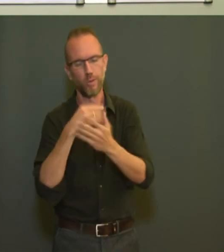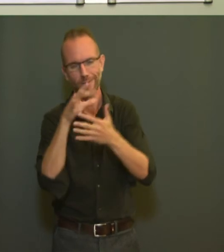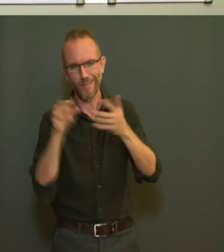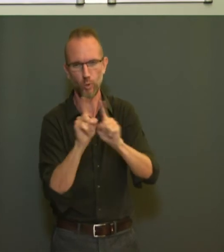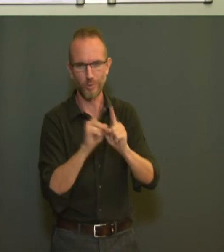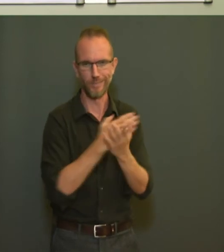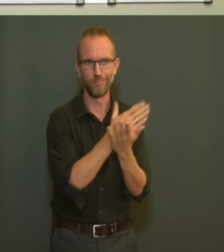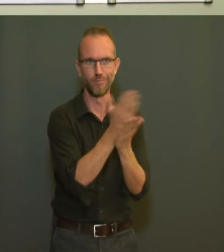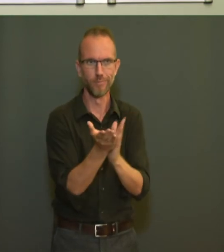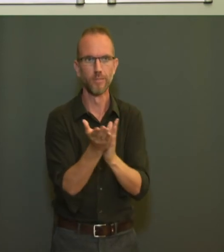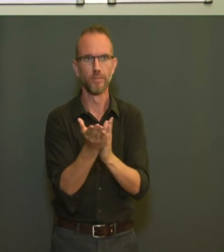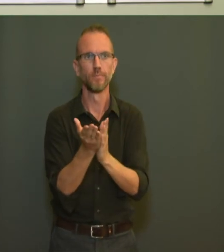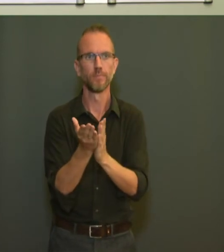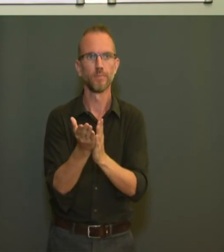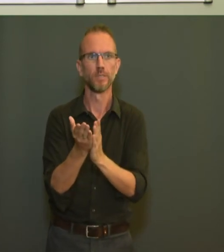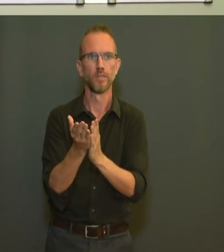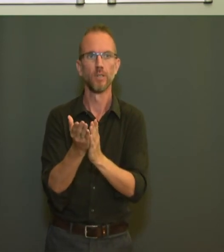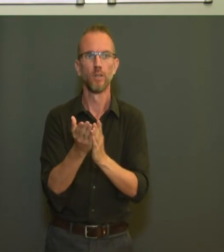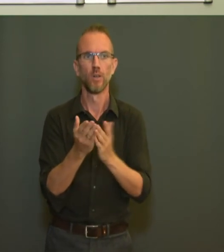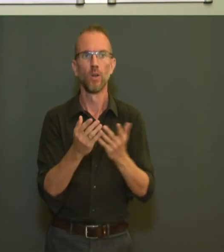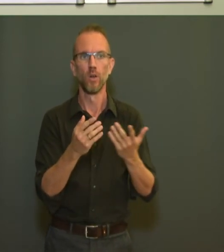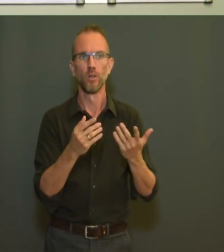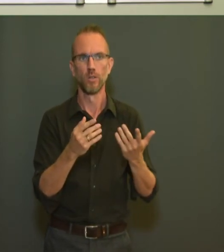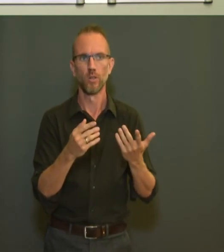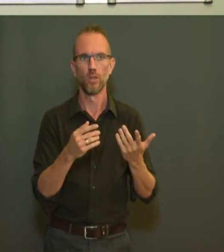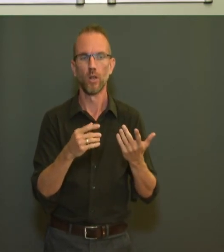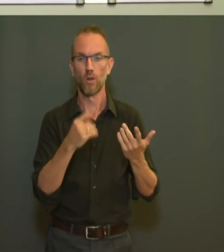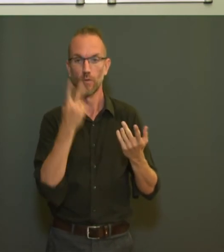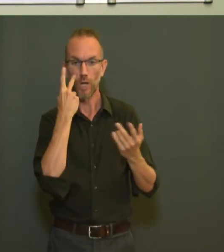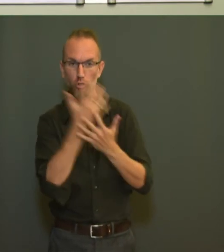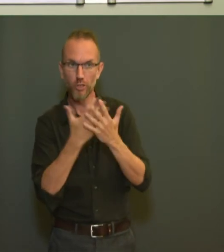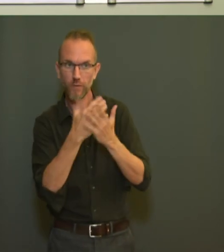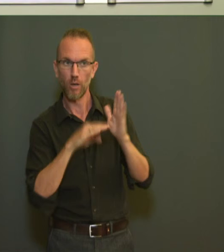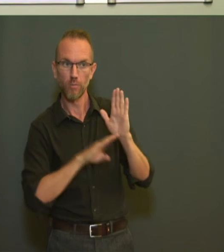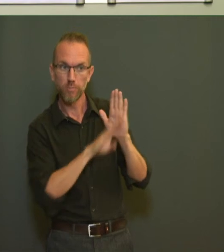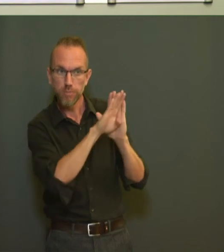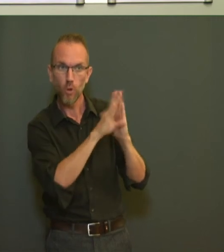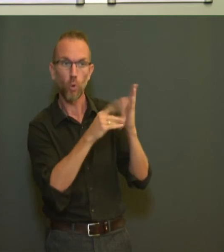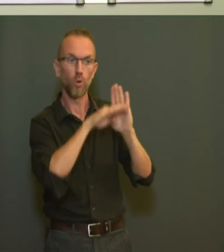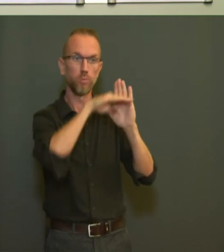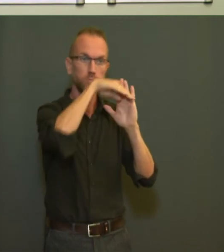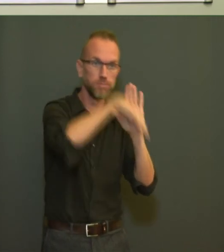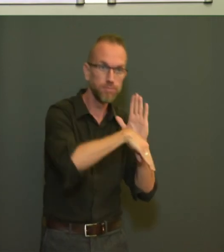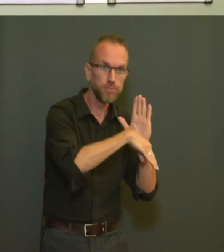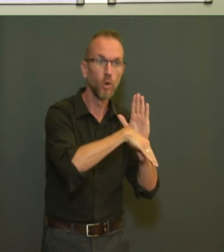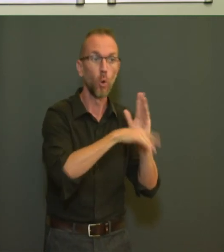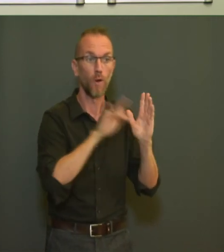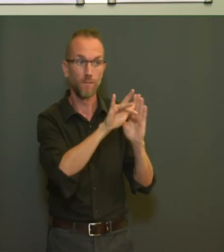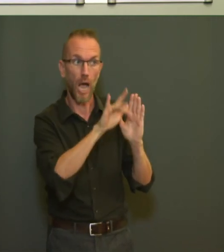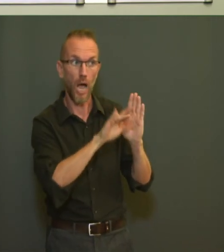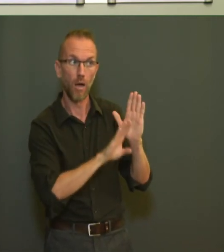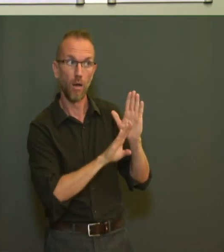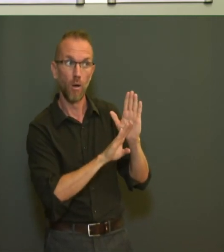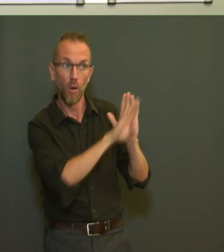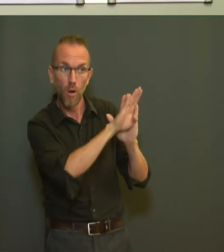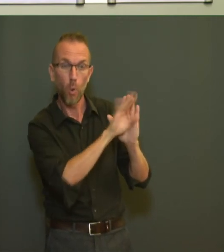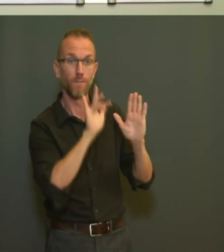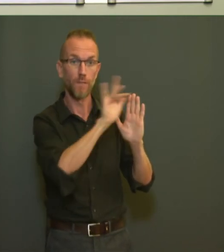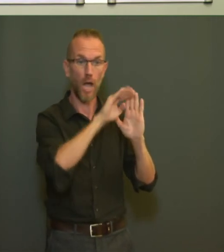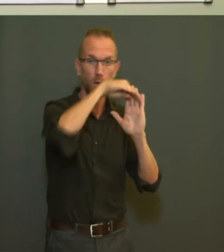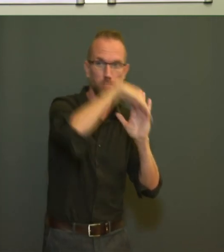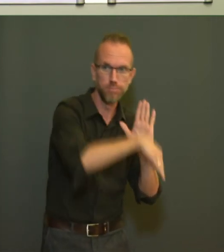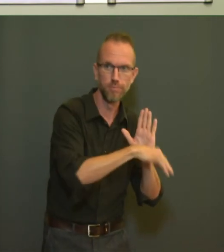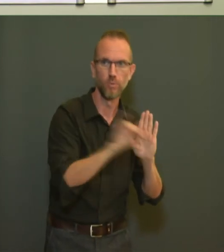des chiffres. Est-ce qu'on est sur une tendance à la diminution ou une tendance à l'augmentation? Il va faire